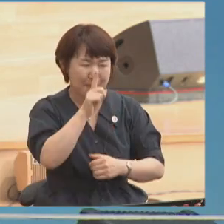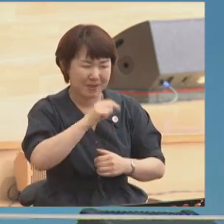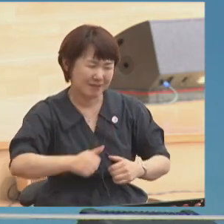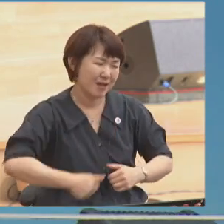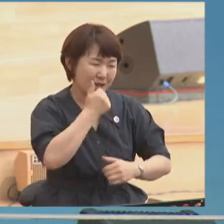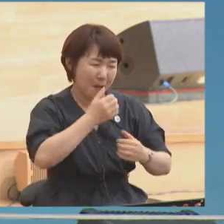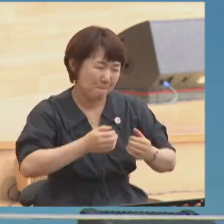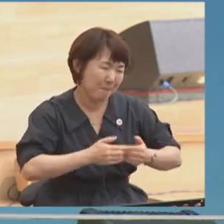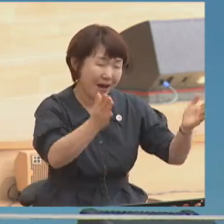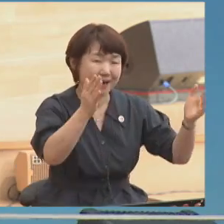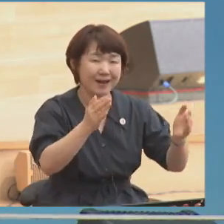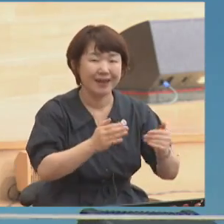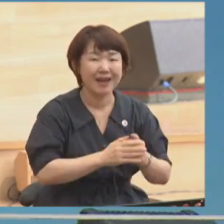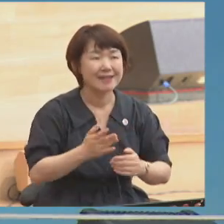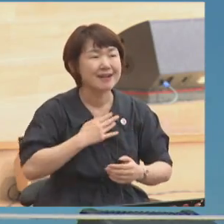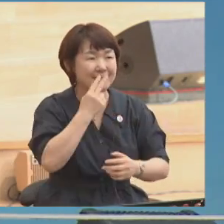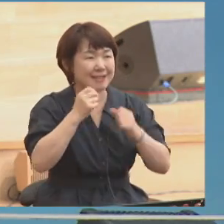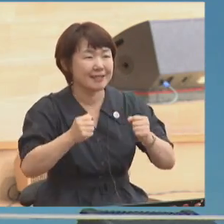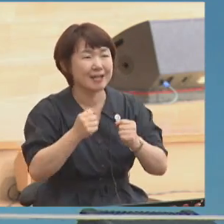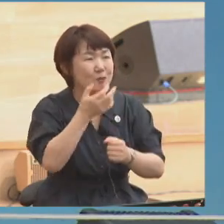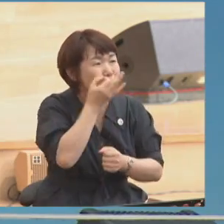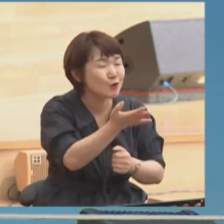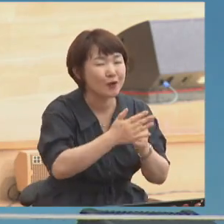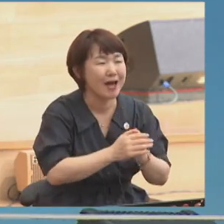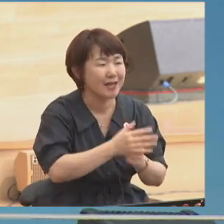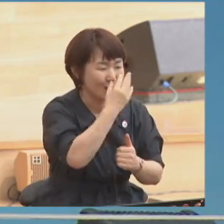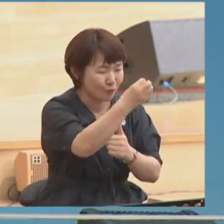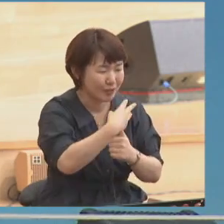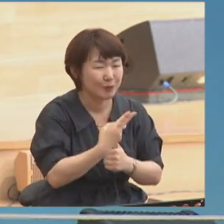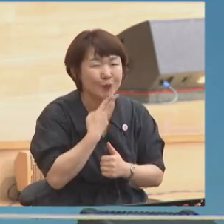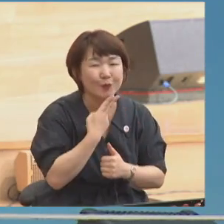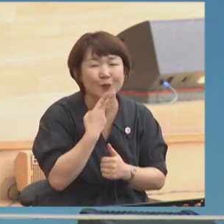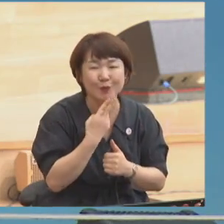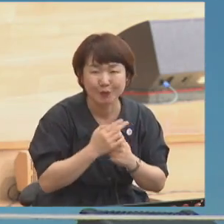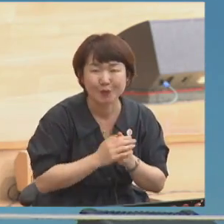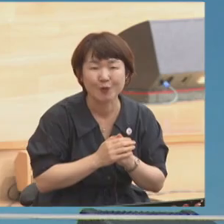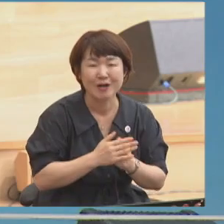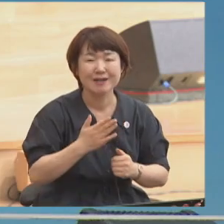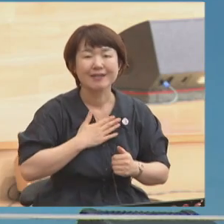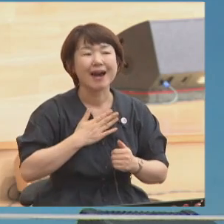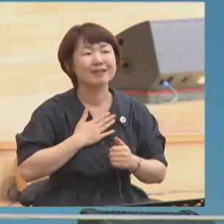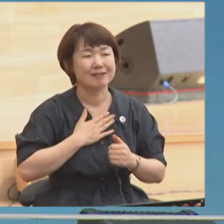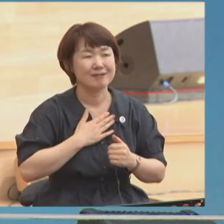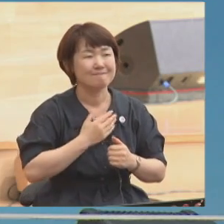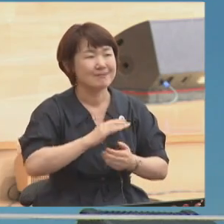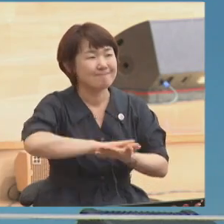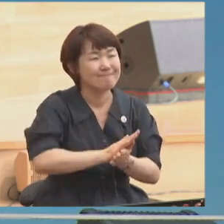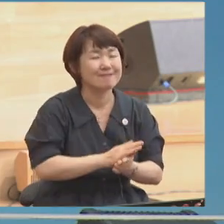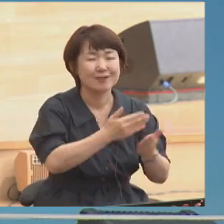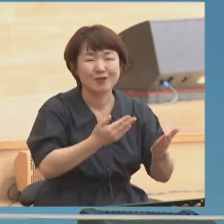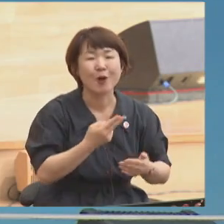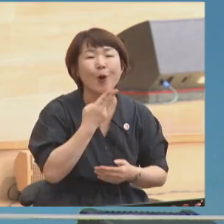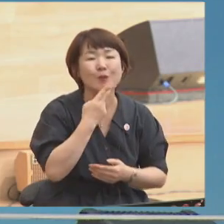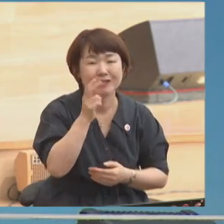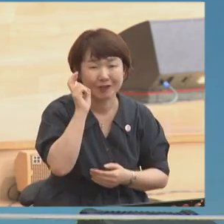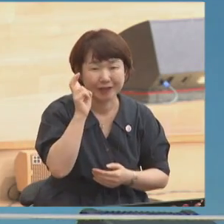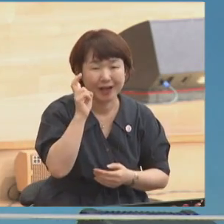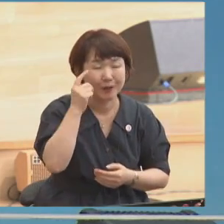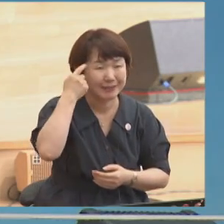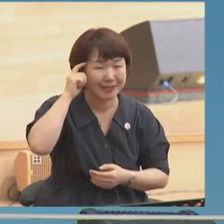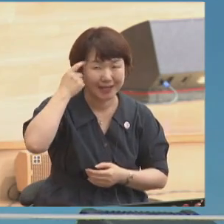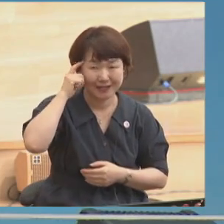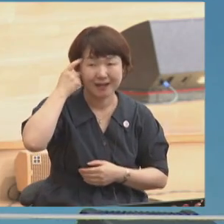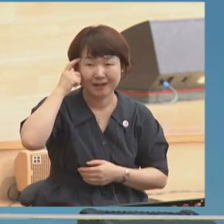성질도 부리고 내가 살아있다는 걸 보여주고 그래야 무시하지 않고 나를 밟지 않지 라고 생각할 수